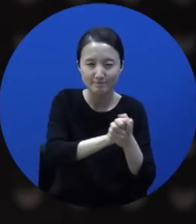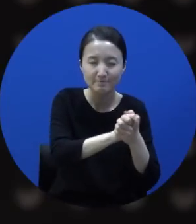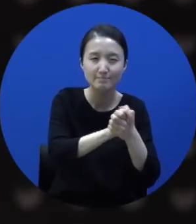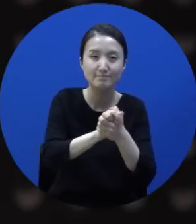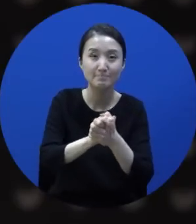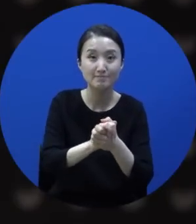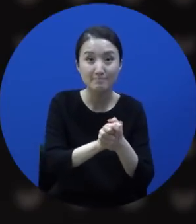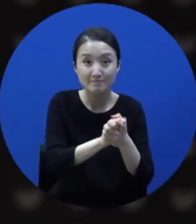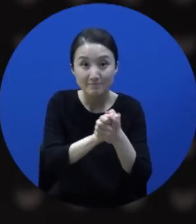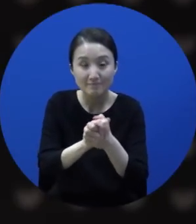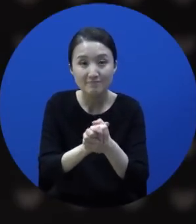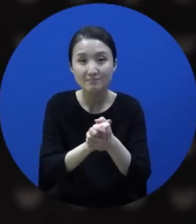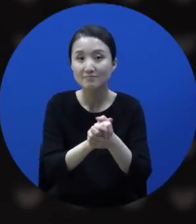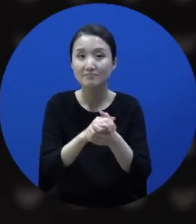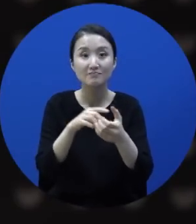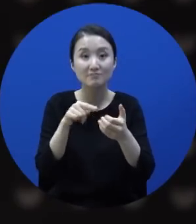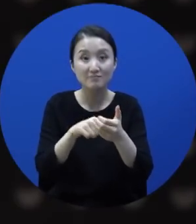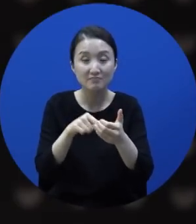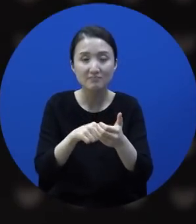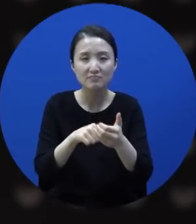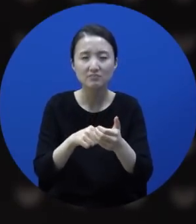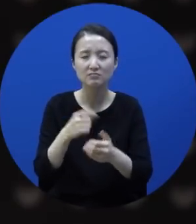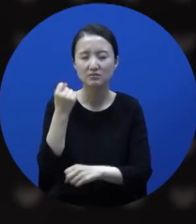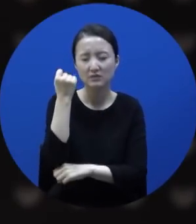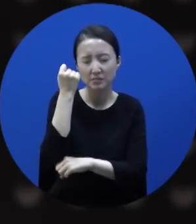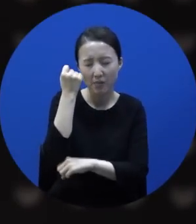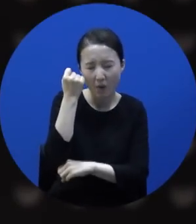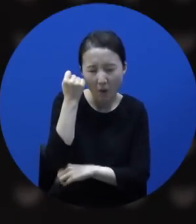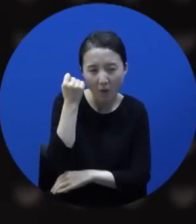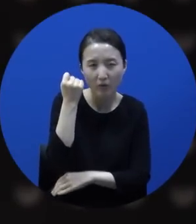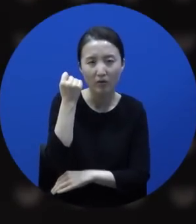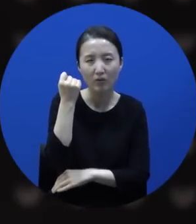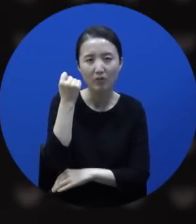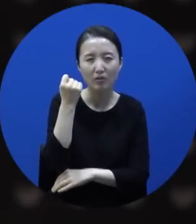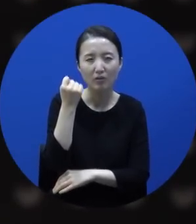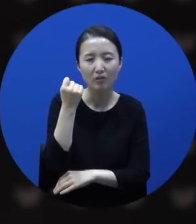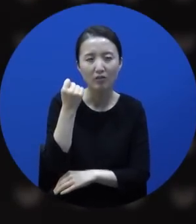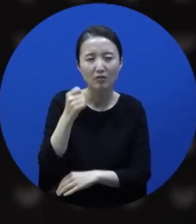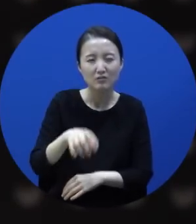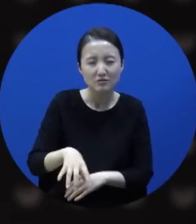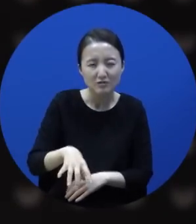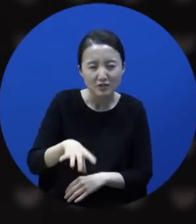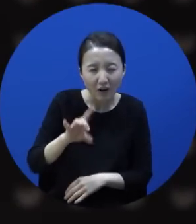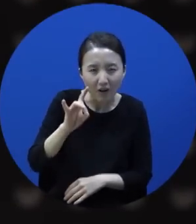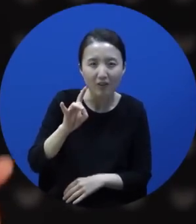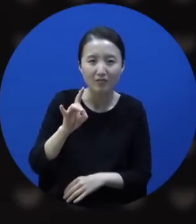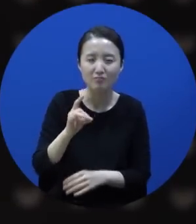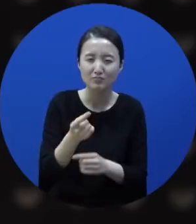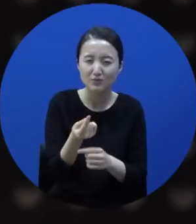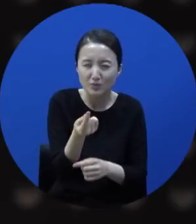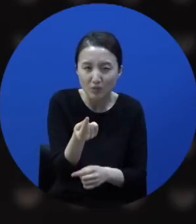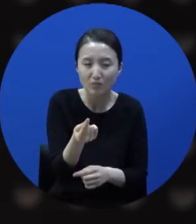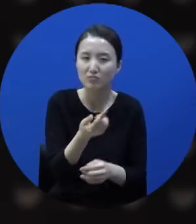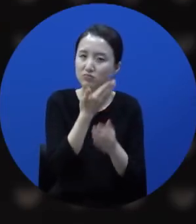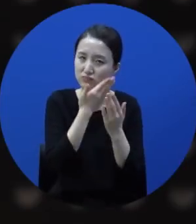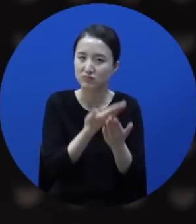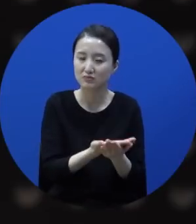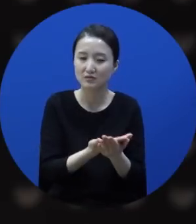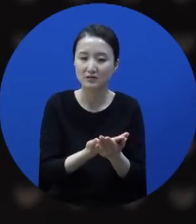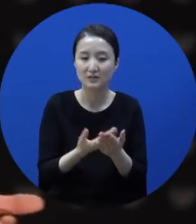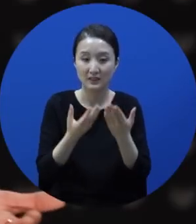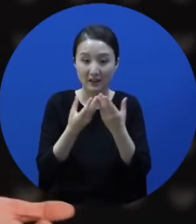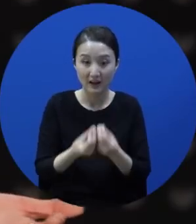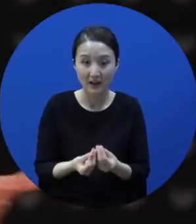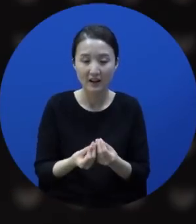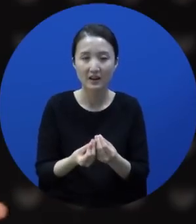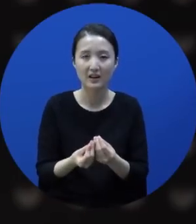좋음을 만드냐면 되게 작은 것에서 온다고 생각을 해요. 여러분들 경험해 보셨겠지만 명절이나 생일